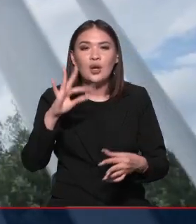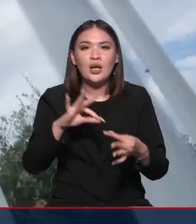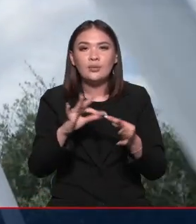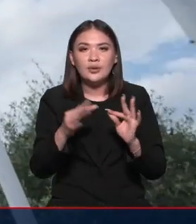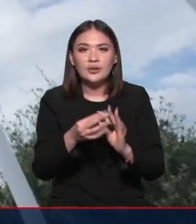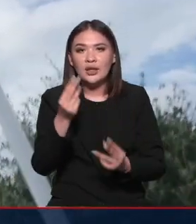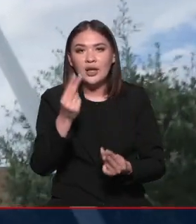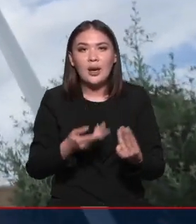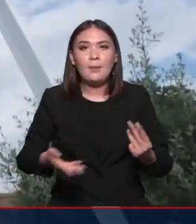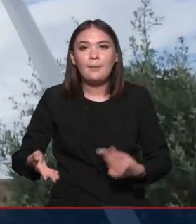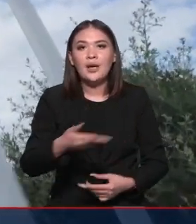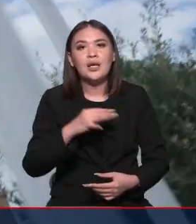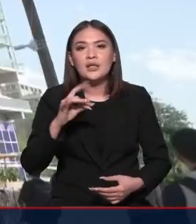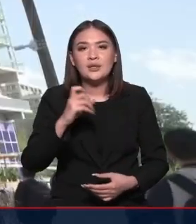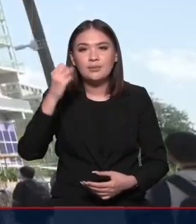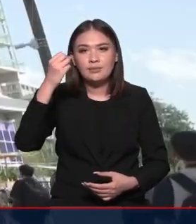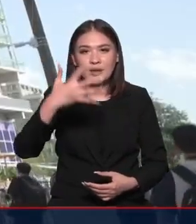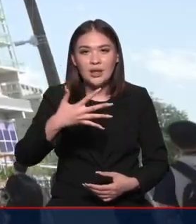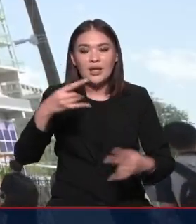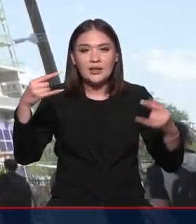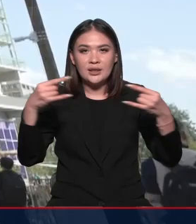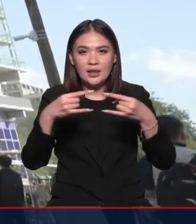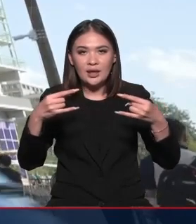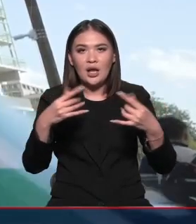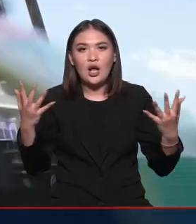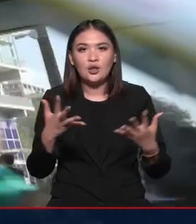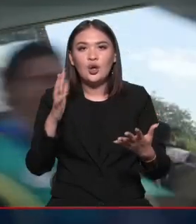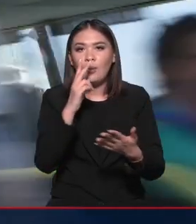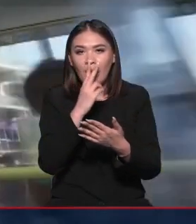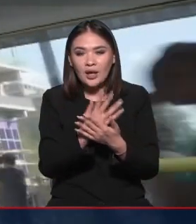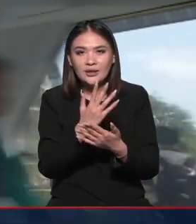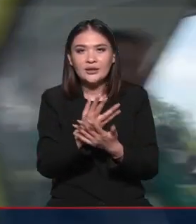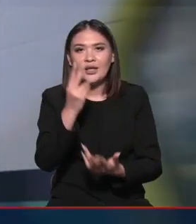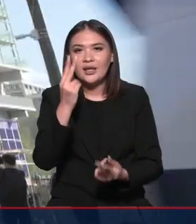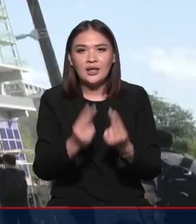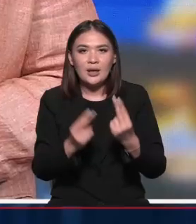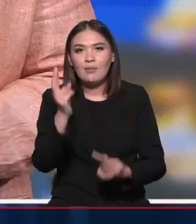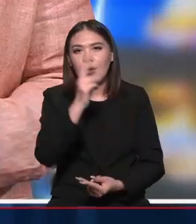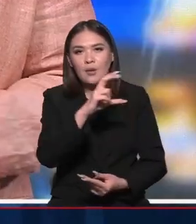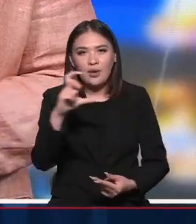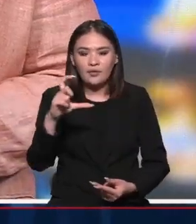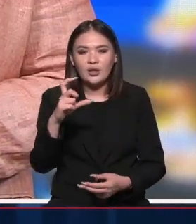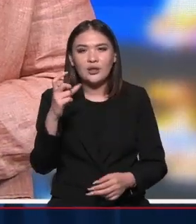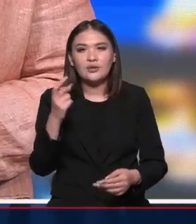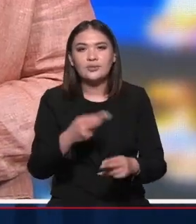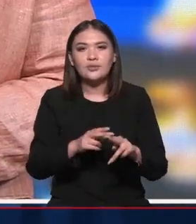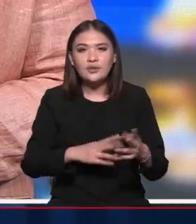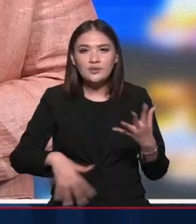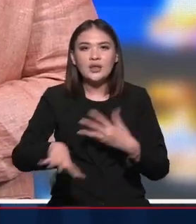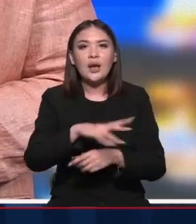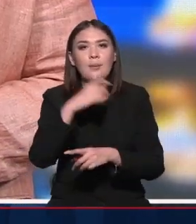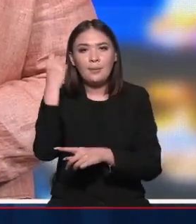игр Мы один из пяти отечественных телеканалов который будет транслировать игры в прямом эфире Ну что ж вместе к